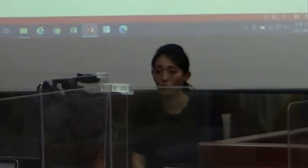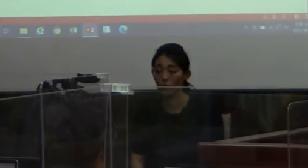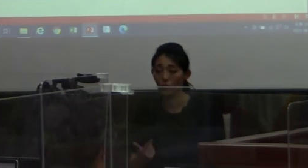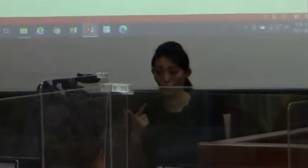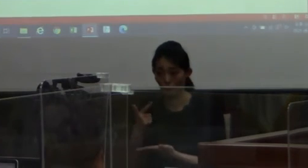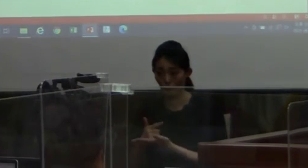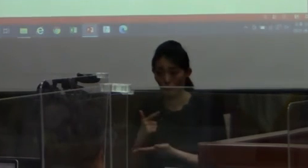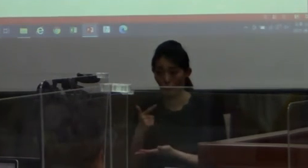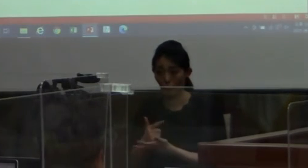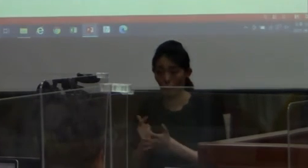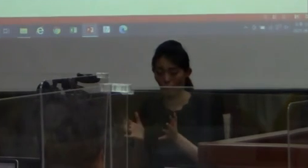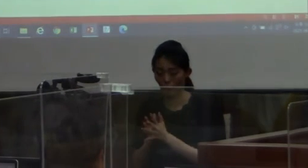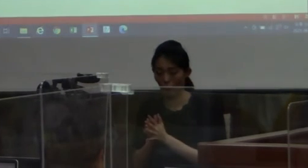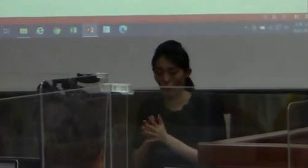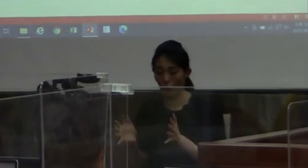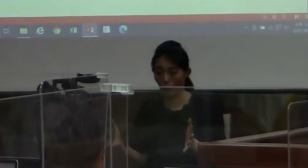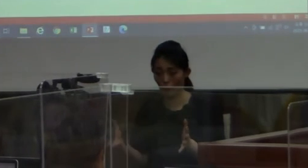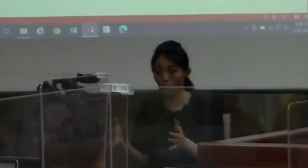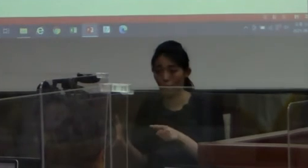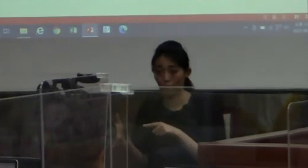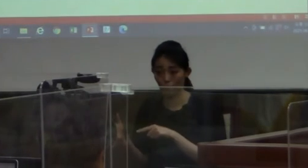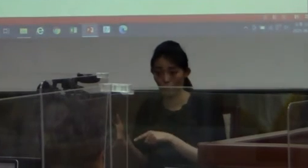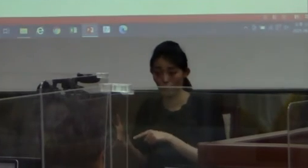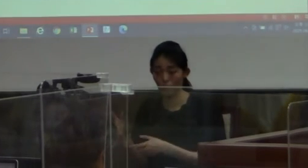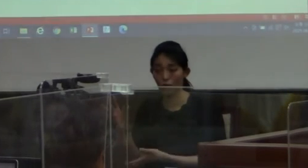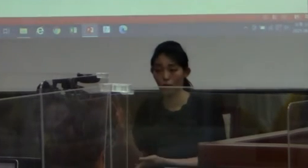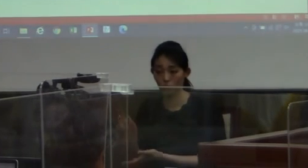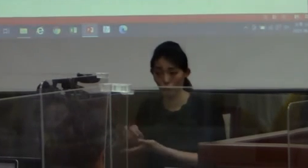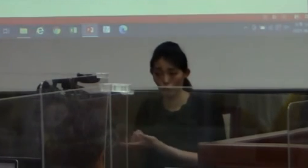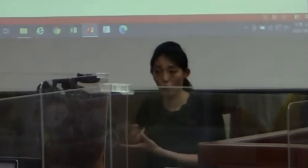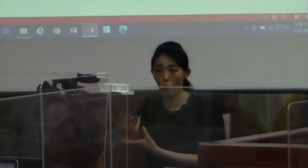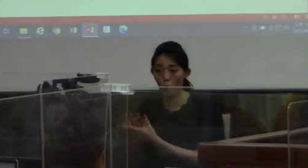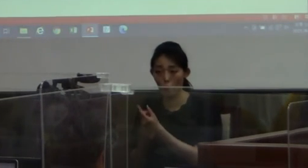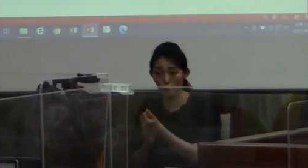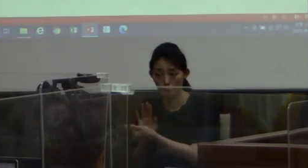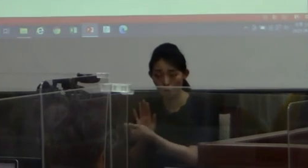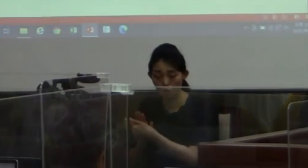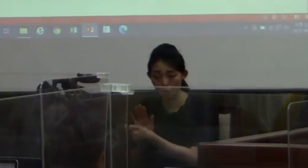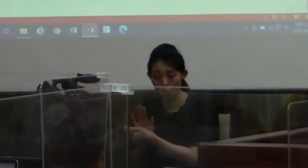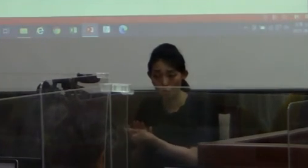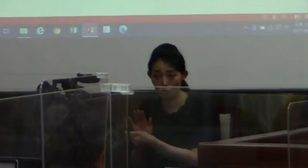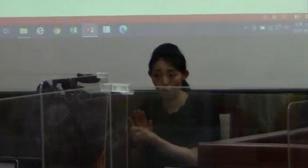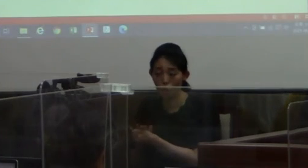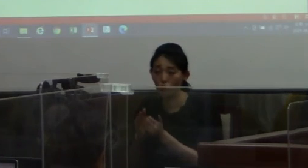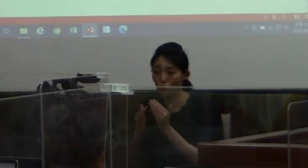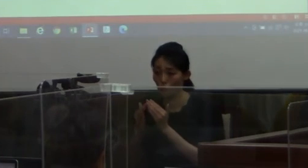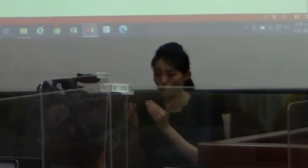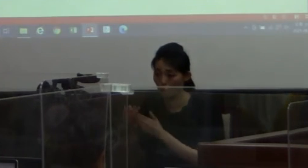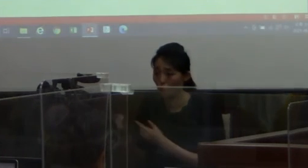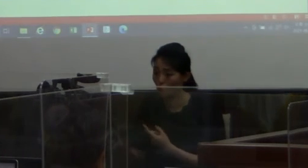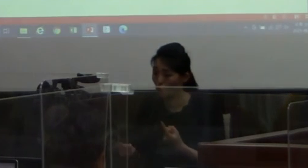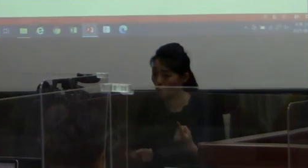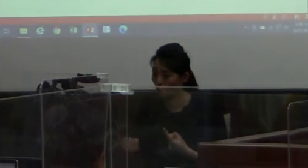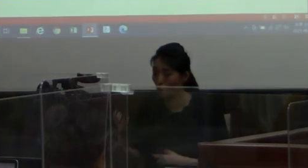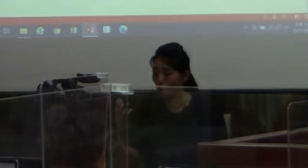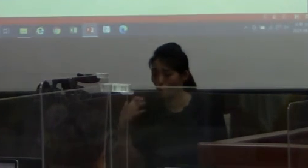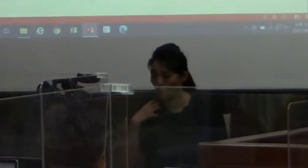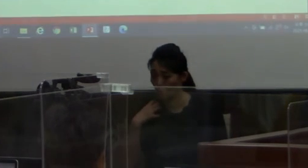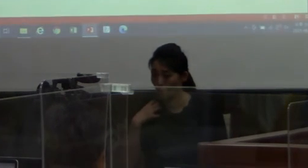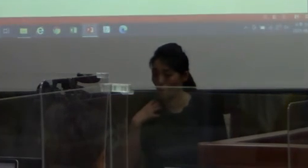노원구 계속된 아파트 분교 원인과 대치했어서 공동지원, 공동주택지원과의 조정 역할이